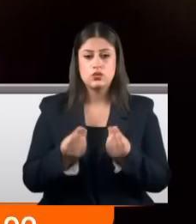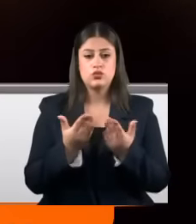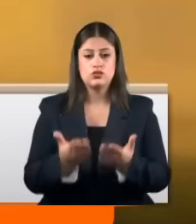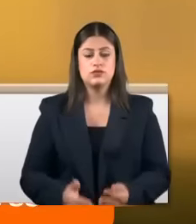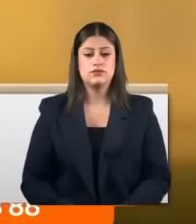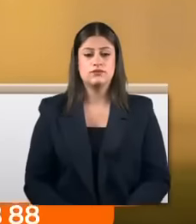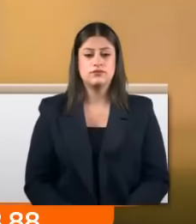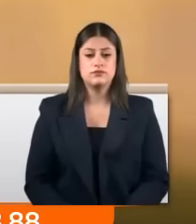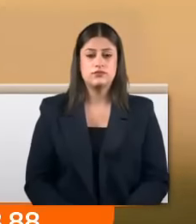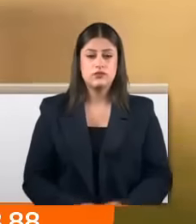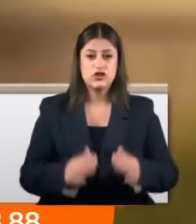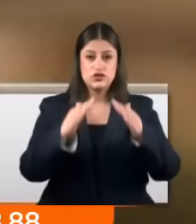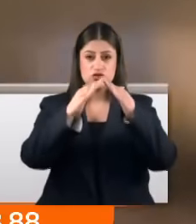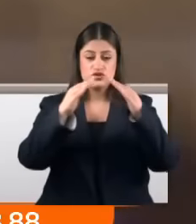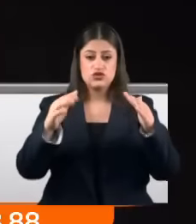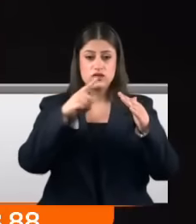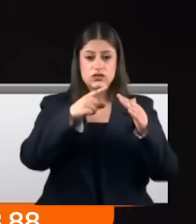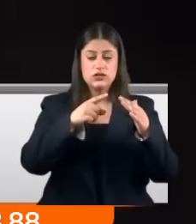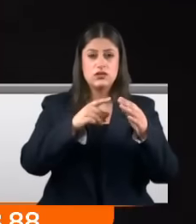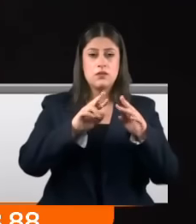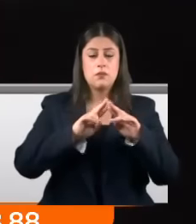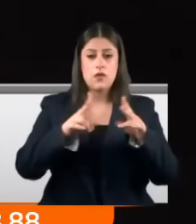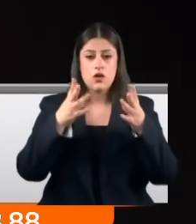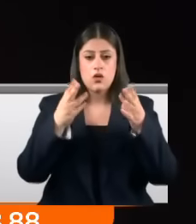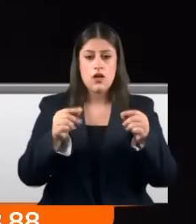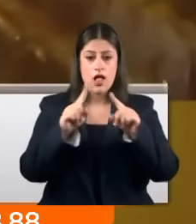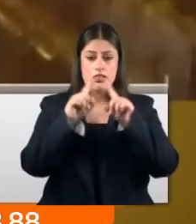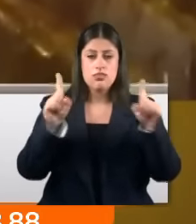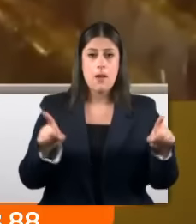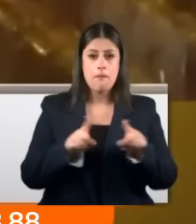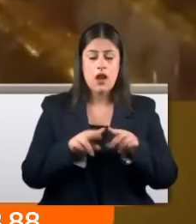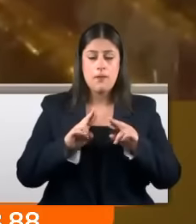gitti. Çatıları uçurup koca koca tabelaları yerle bir etti.